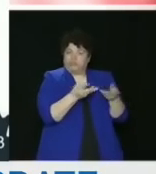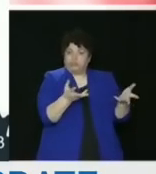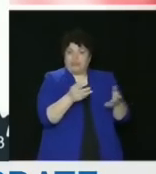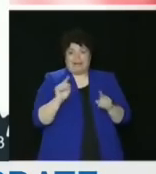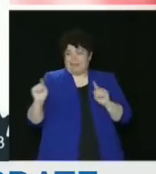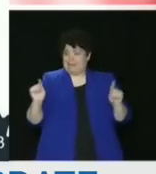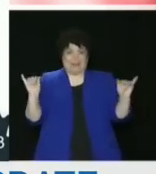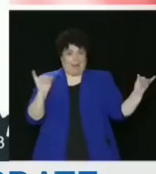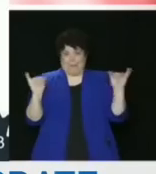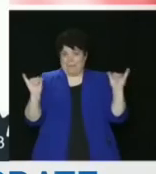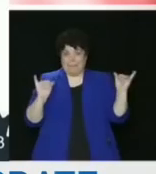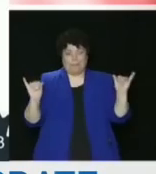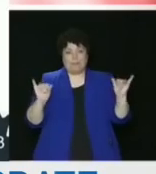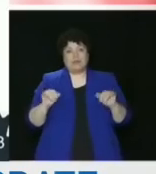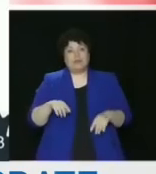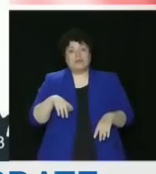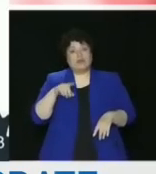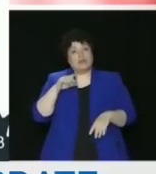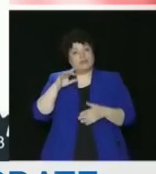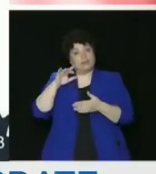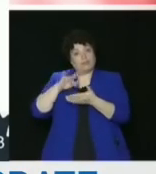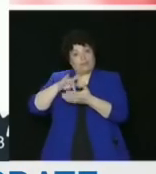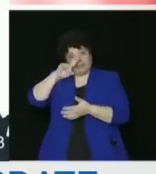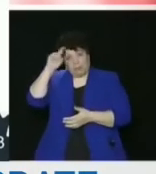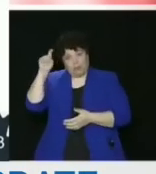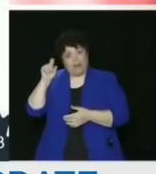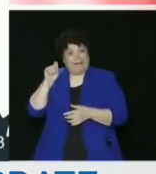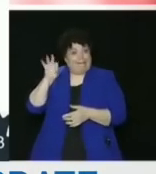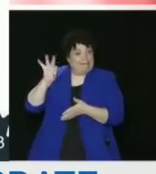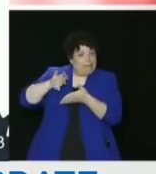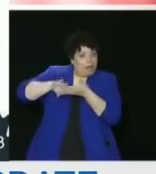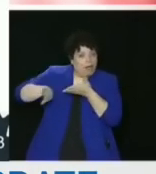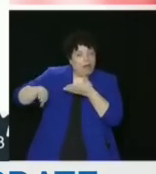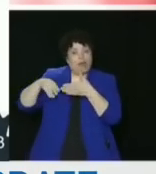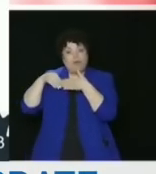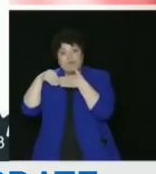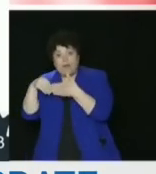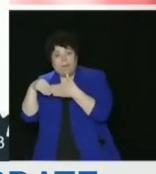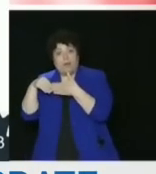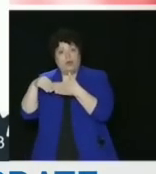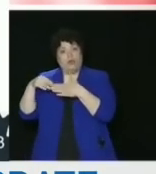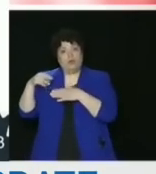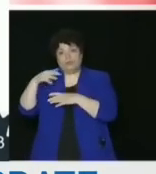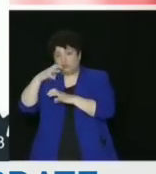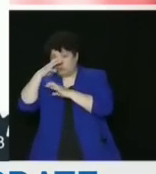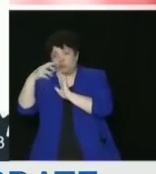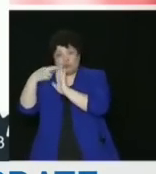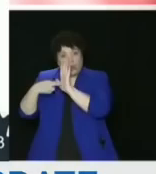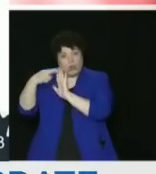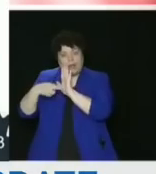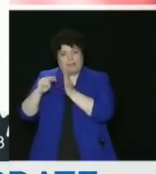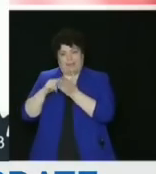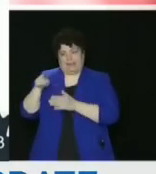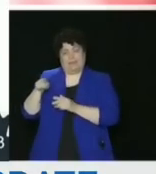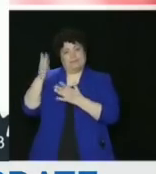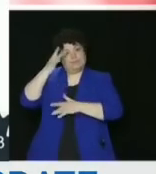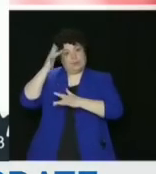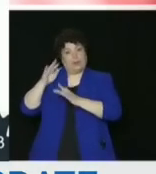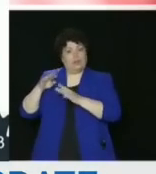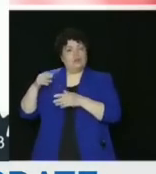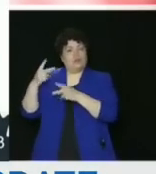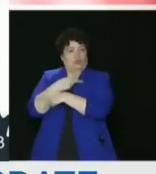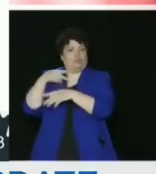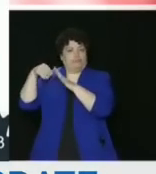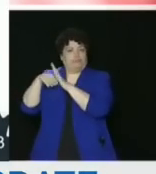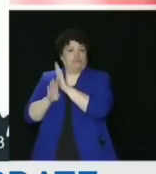l'été case, lifting entraînerait restrictions by une midsummer résurgence would de result l'épidémie plus in forte a que jamais resurgence et la of the epidemic, santé and serait